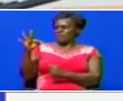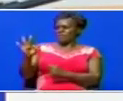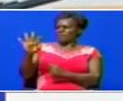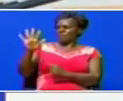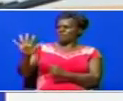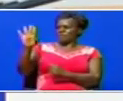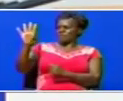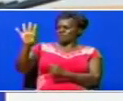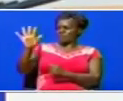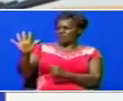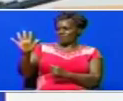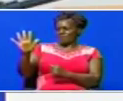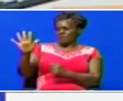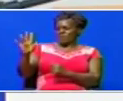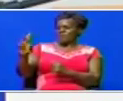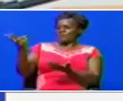75,355 registered voters.